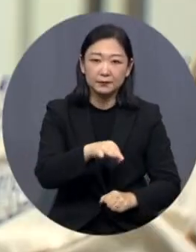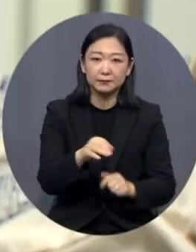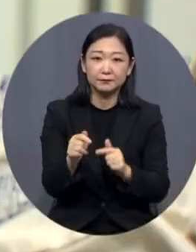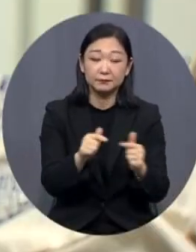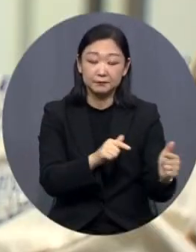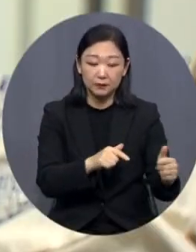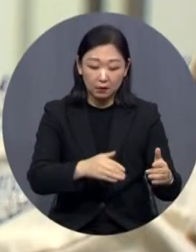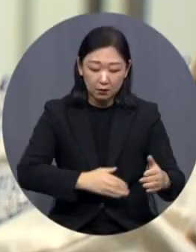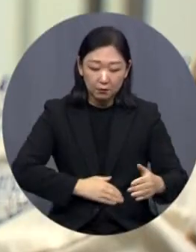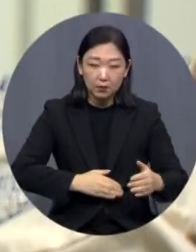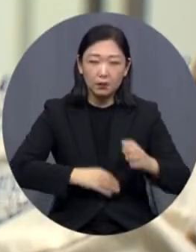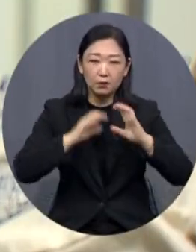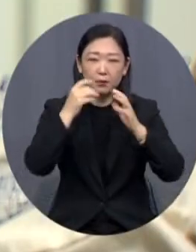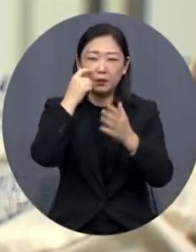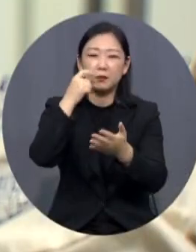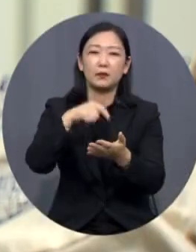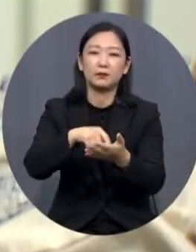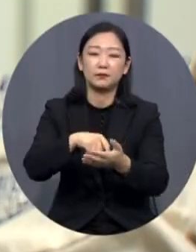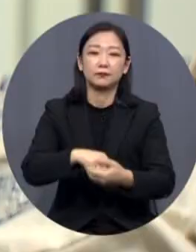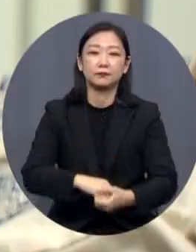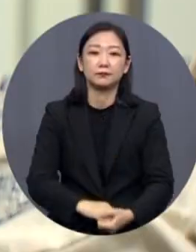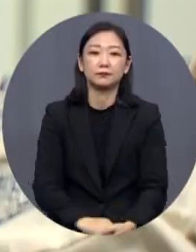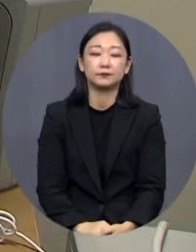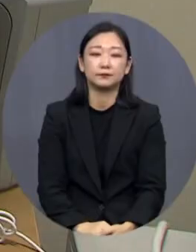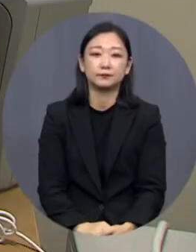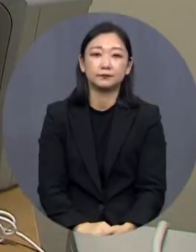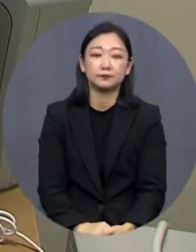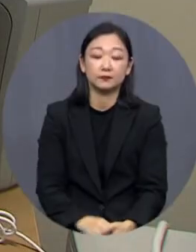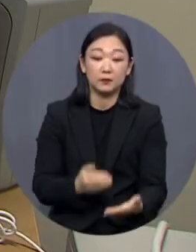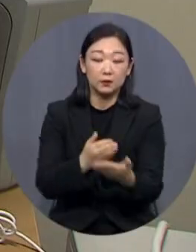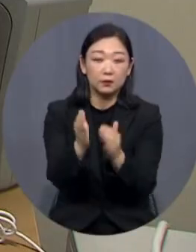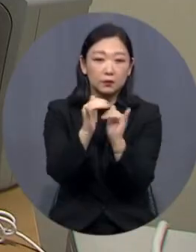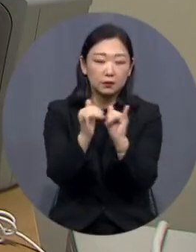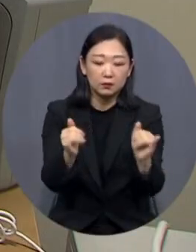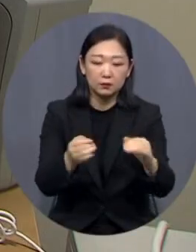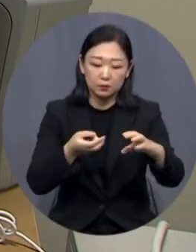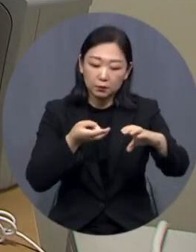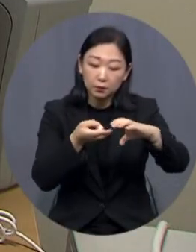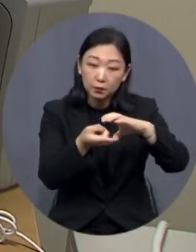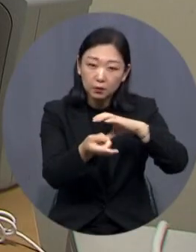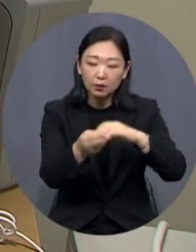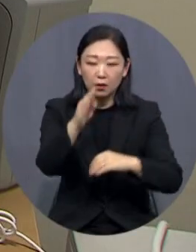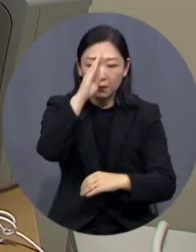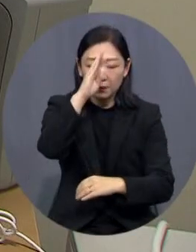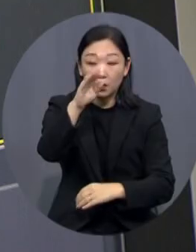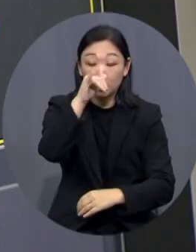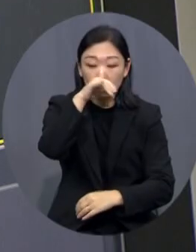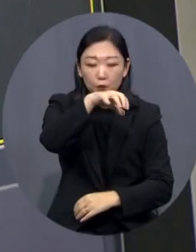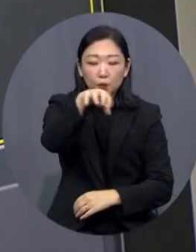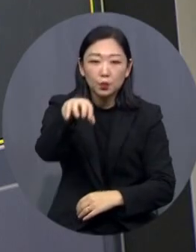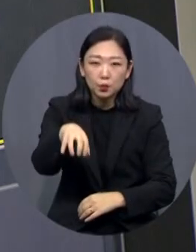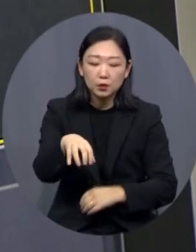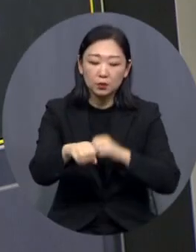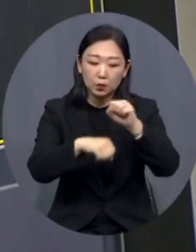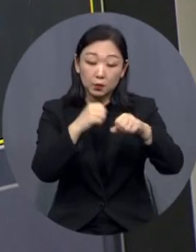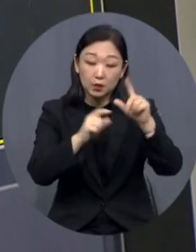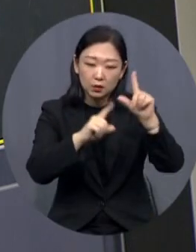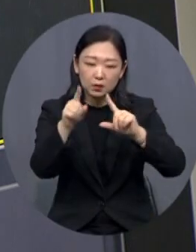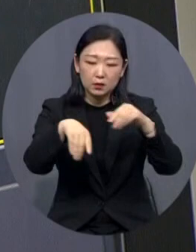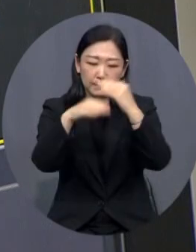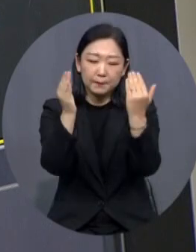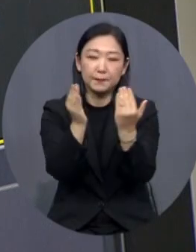배에서는 상괭이 새끼도 발견됩니다 전문가들은 시티 촬영으로 병이 있는 위치 등 생물의 상태를